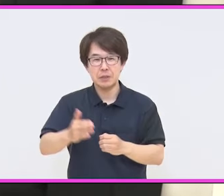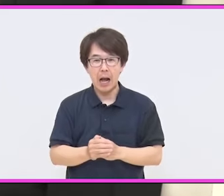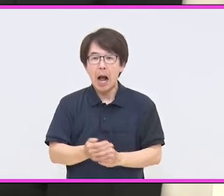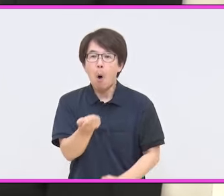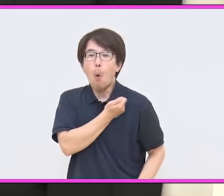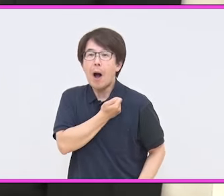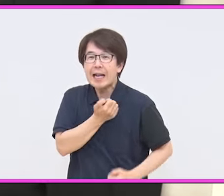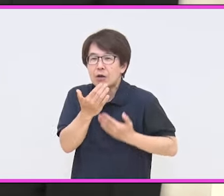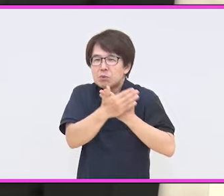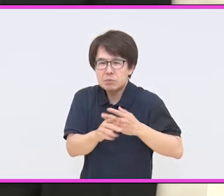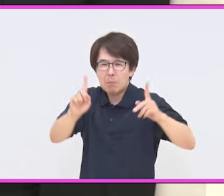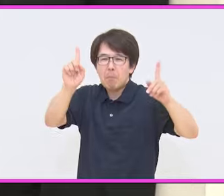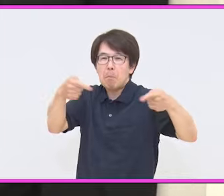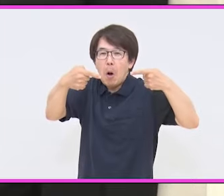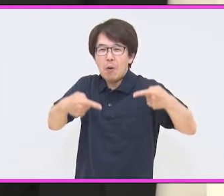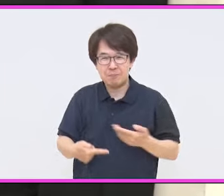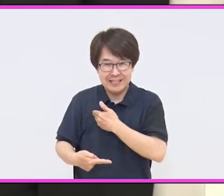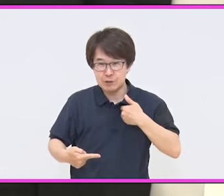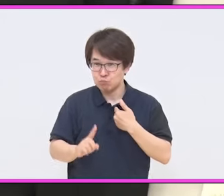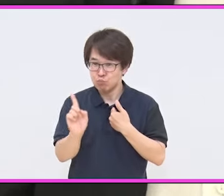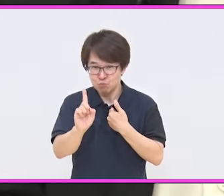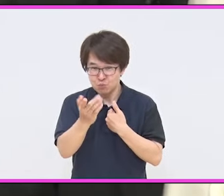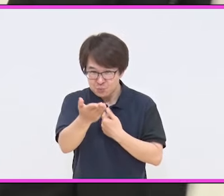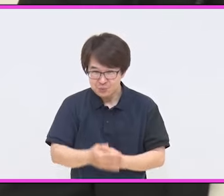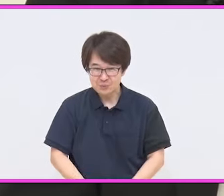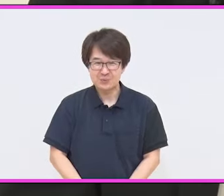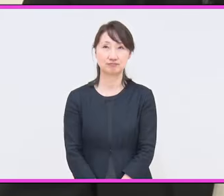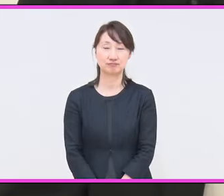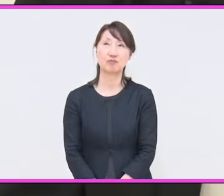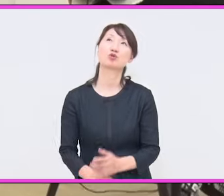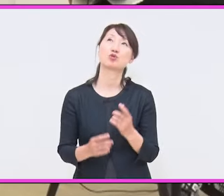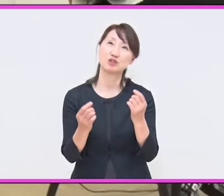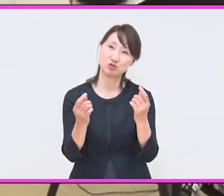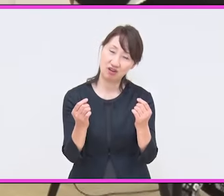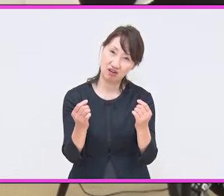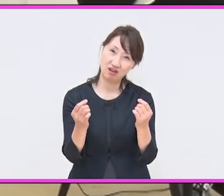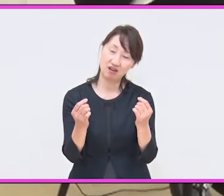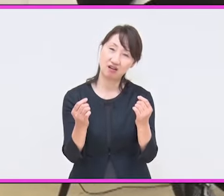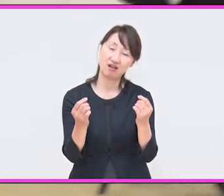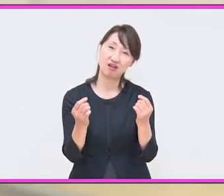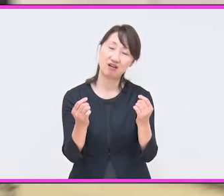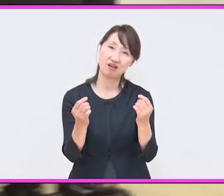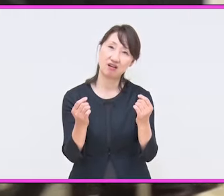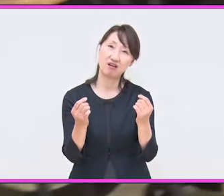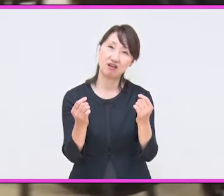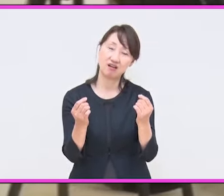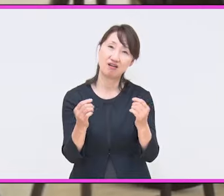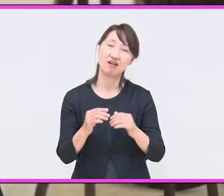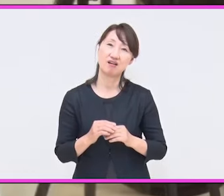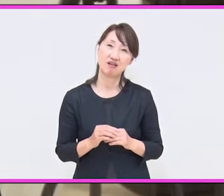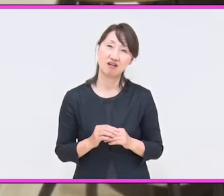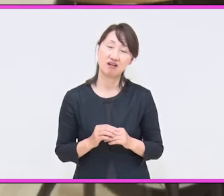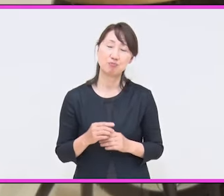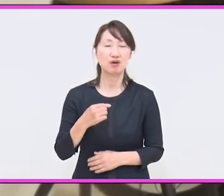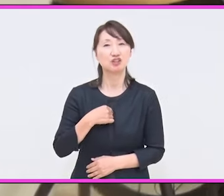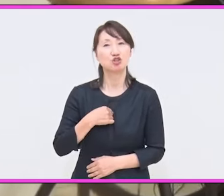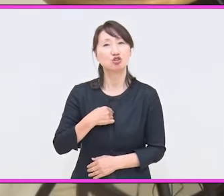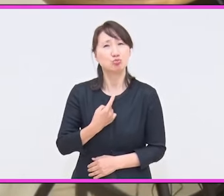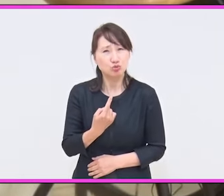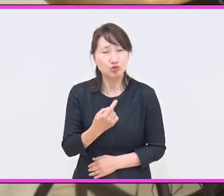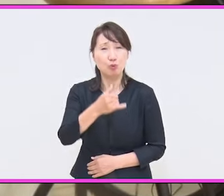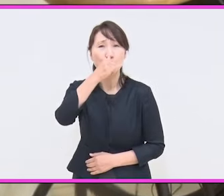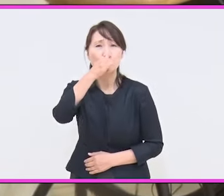してこう共感できることっていっぱいあるんじゃないですかね。 まあそうですね。でもいやもちろん本当自分にももちろん得